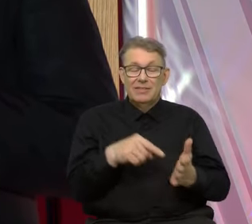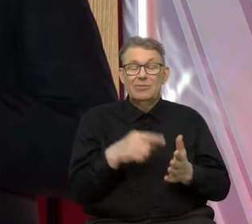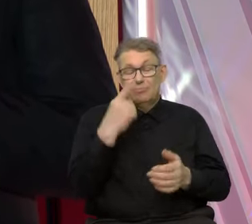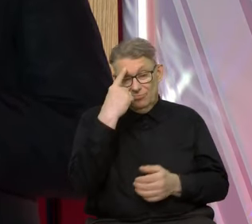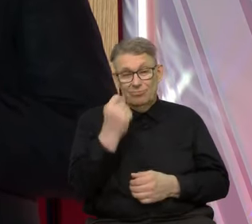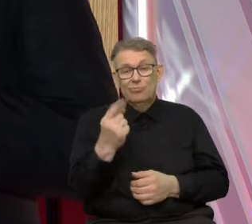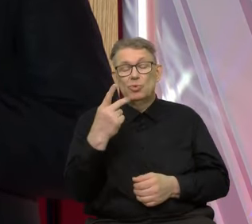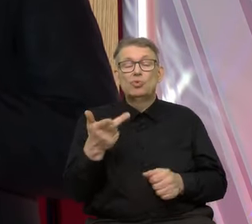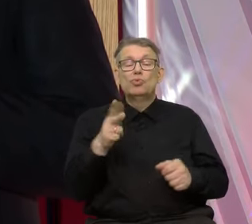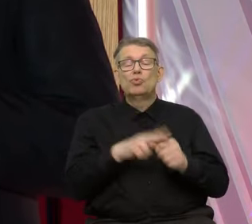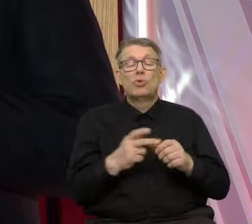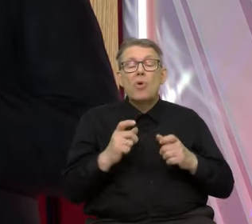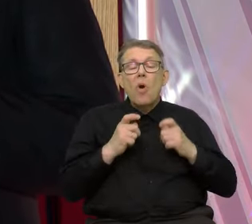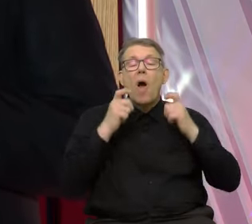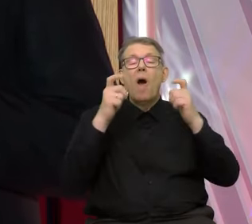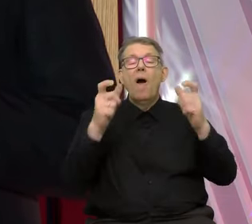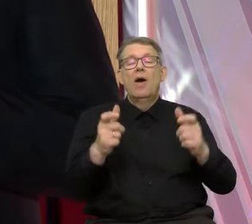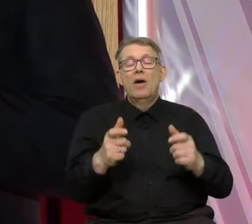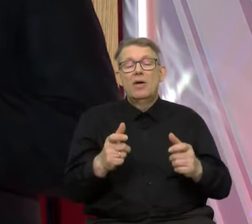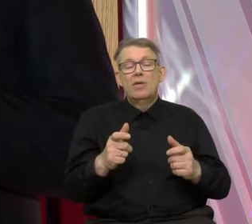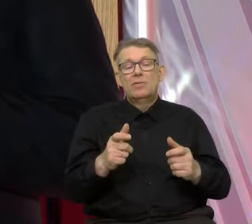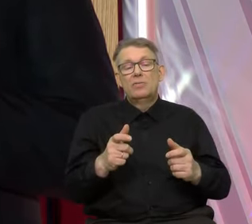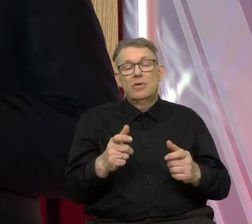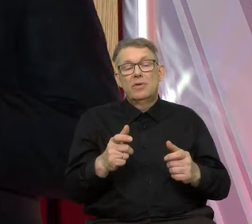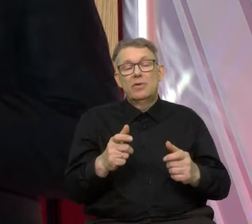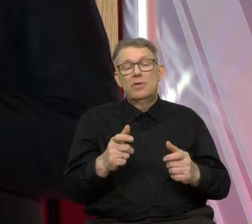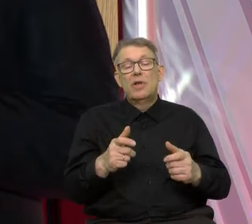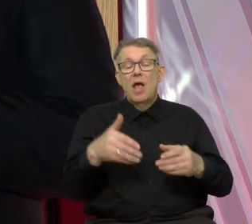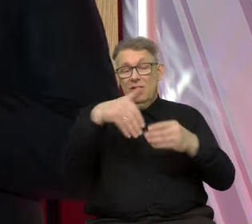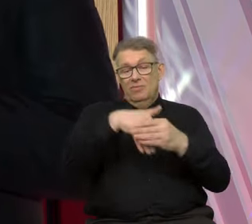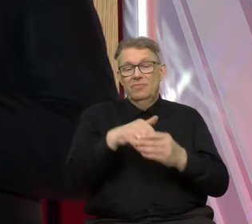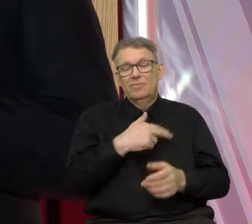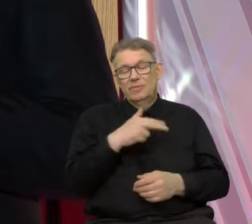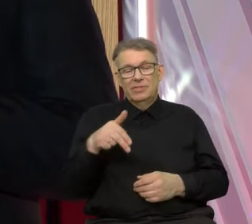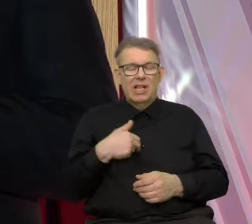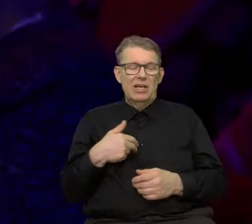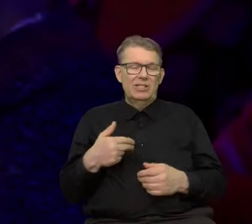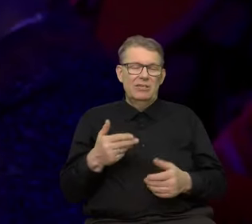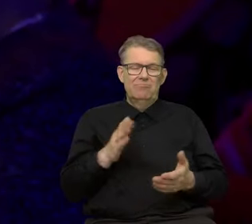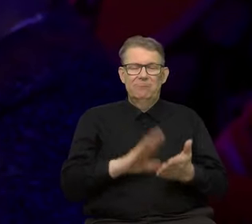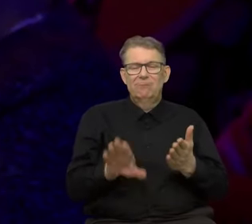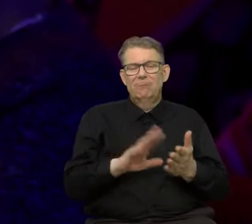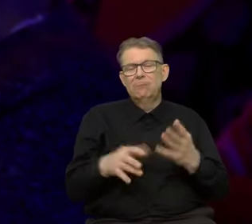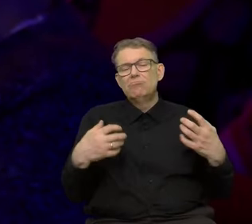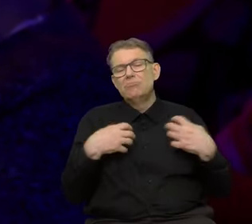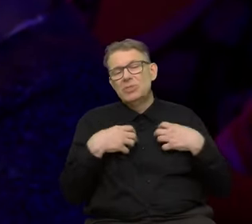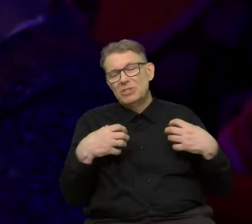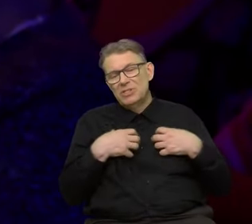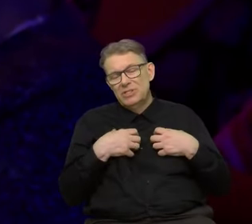którą on głosił, w nasze życie. To szare, zwyczajne.